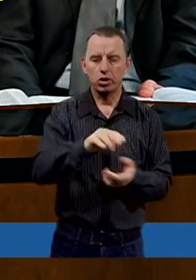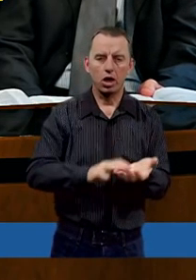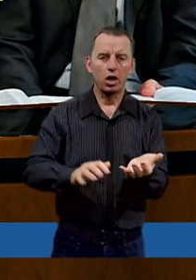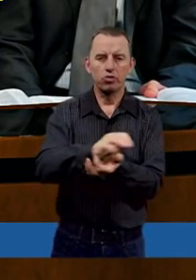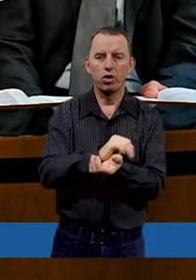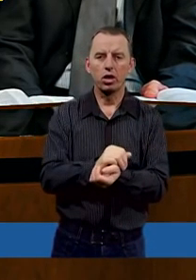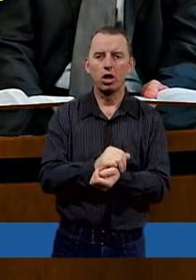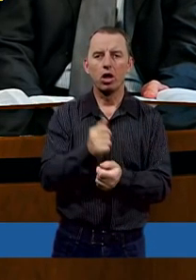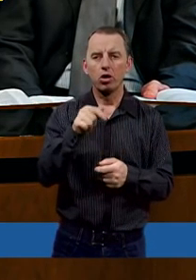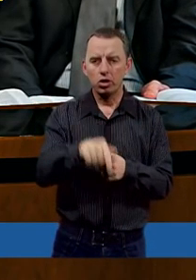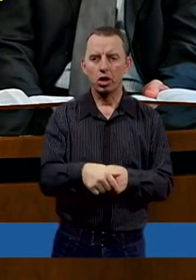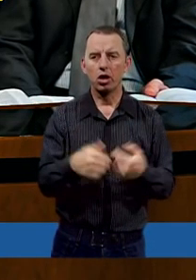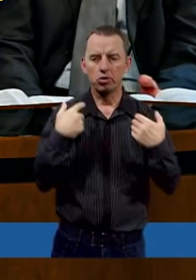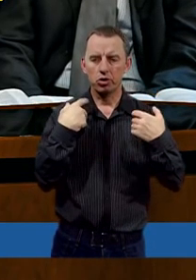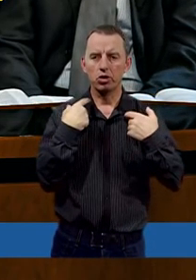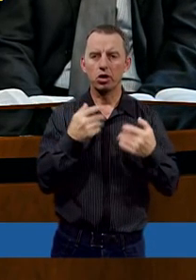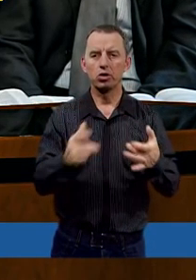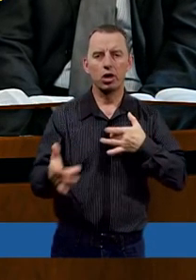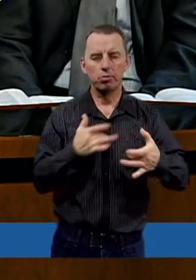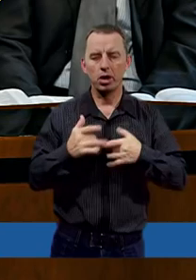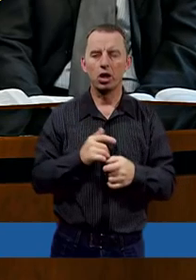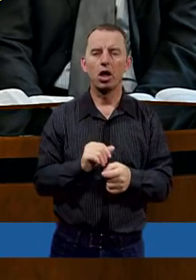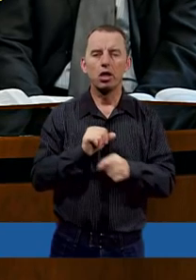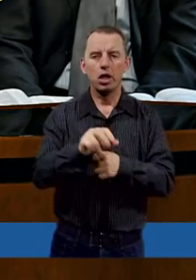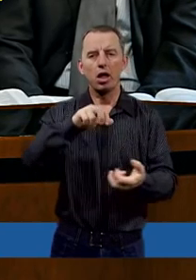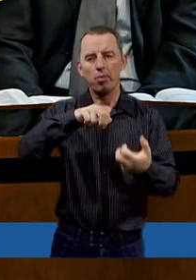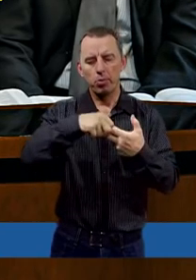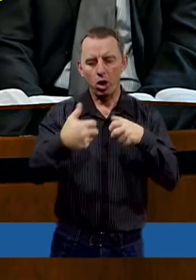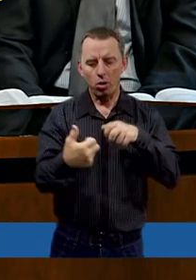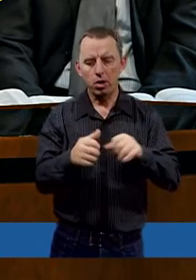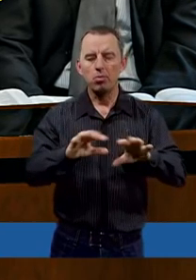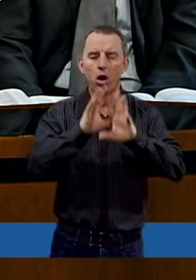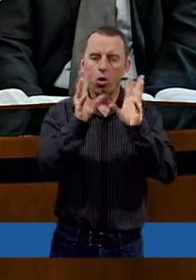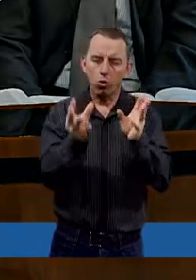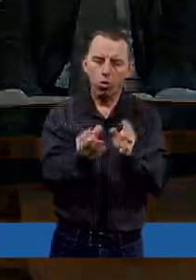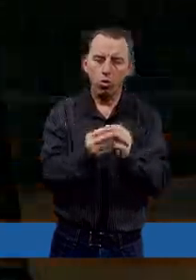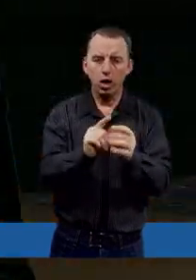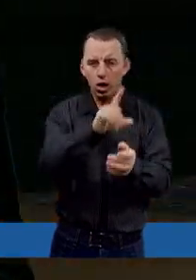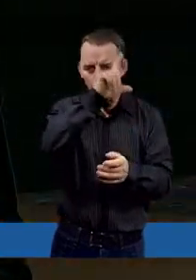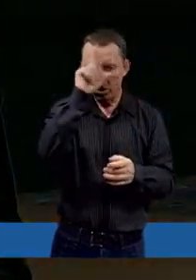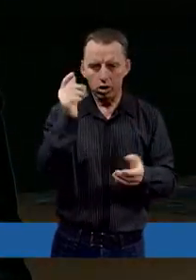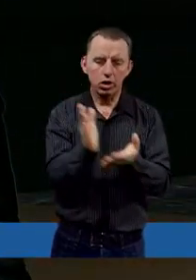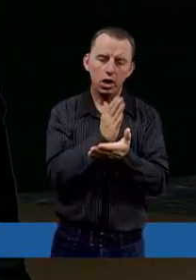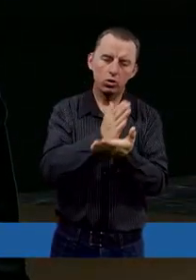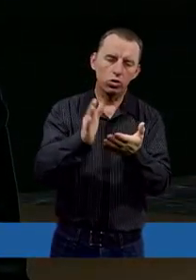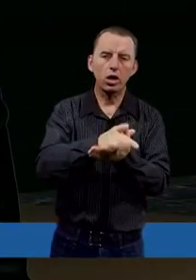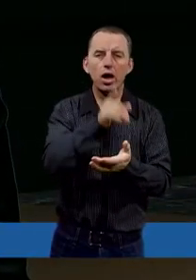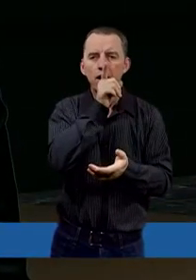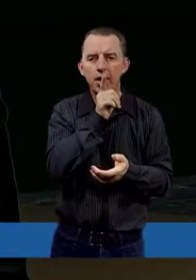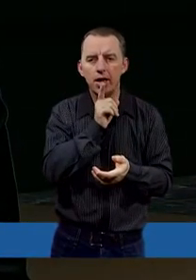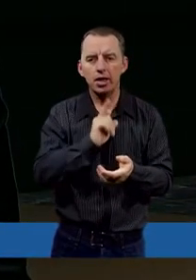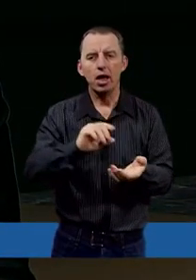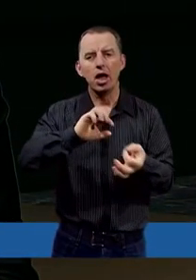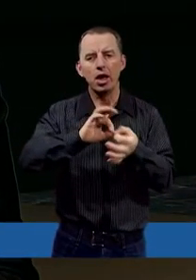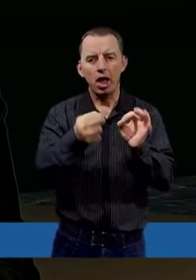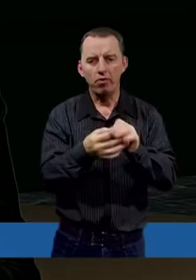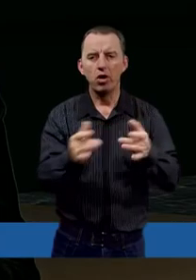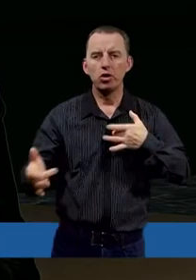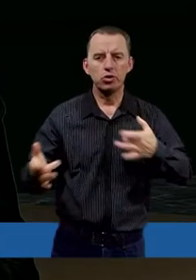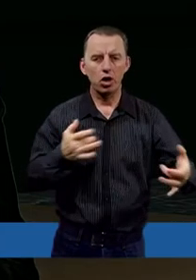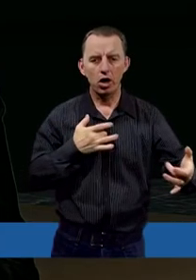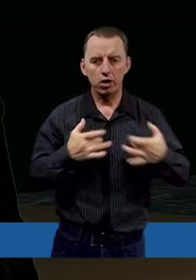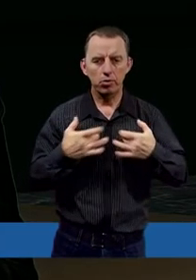prostu też, weszło na świat też cierpienie. I to jest ten problem ogólnie ludzkości, W niektórych religiach nawet cierpienie